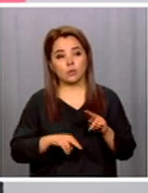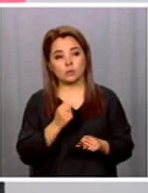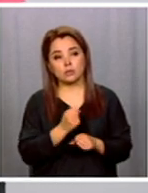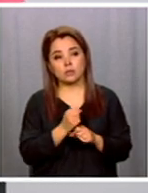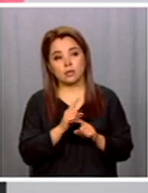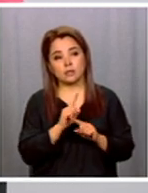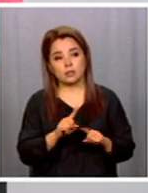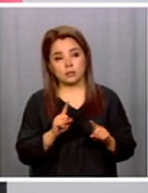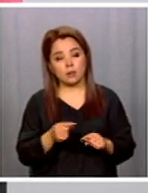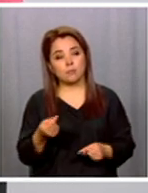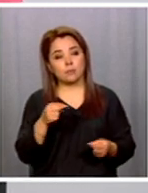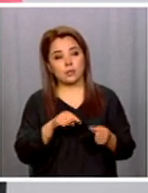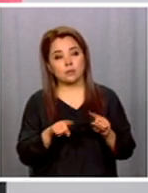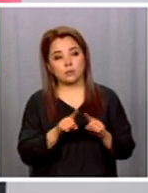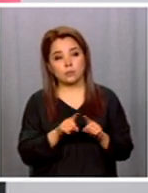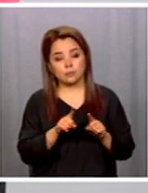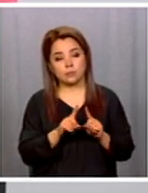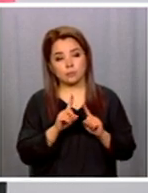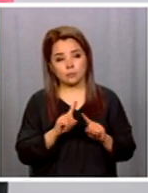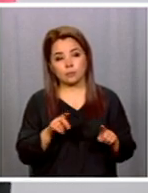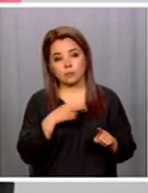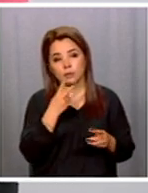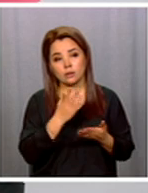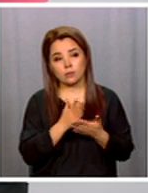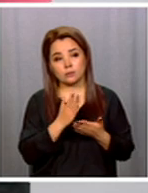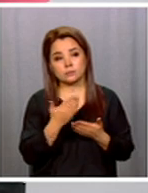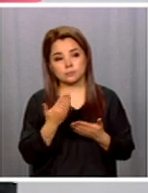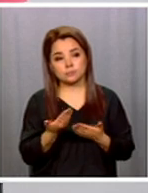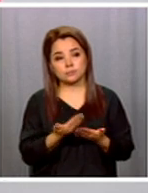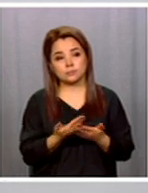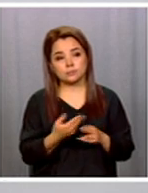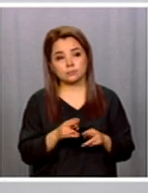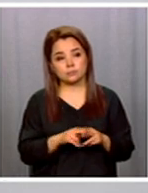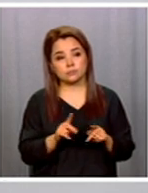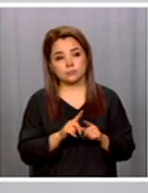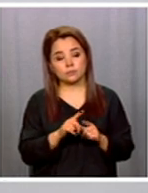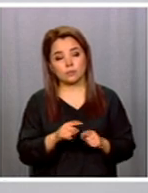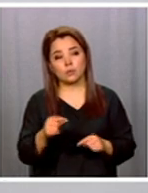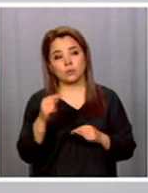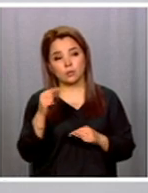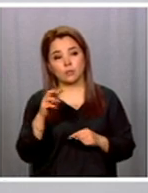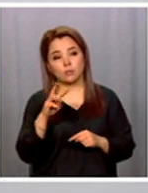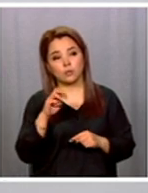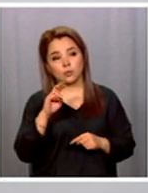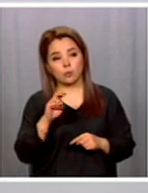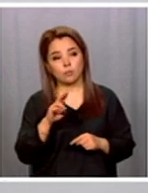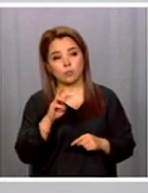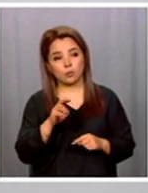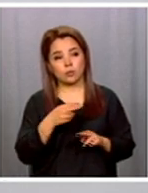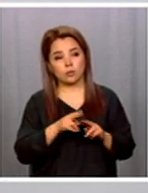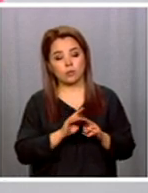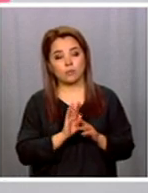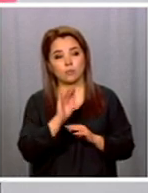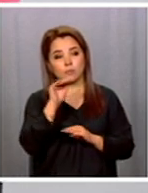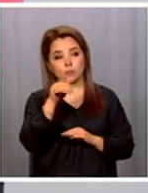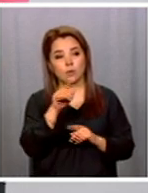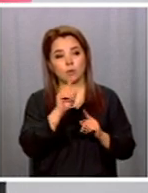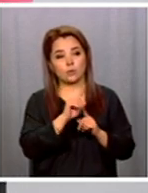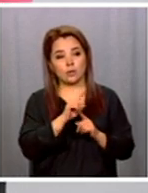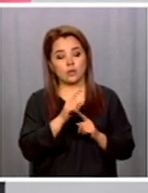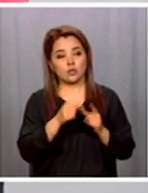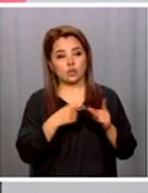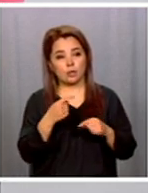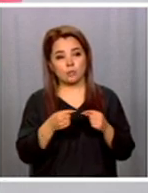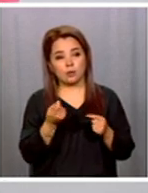ерекшеліктері бір-бірінен ерекшеленіп тұрады. Мына жерде көкек мүгі берілген. Көкек мүгін өздеріңіз көріп отырғандарыңыздай, жапырағы